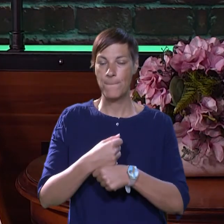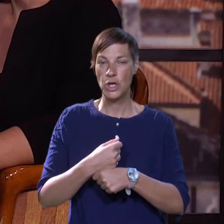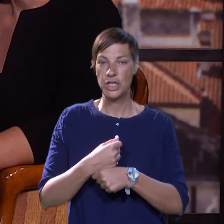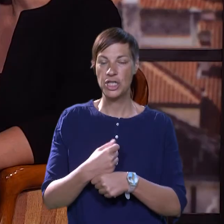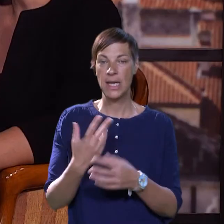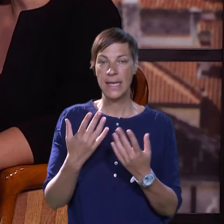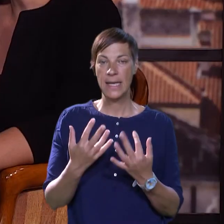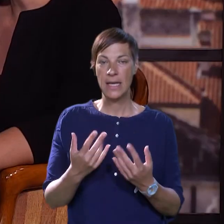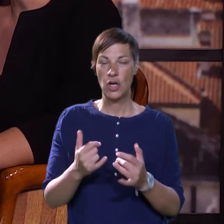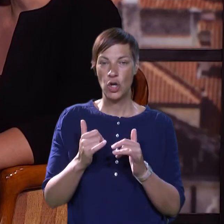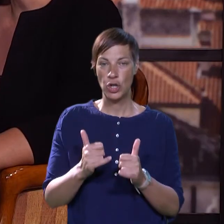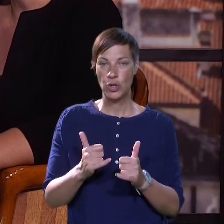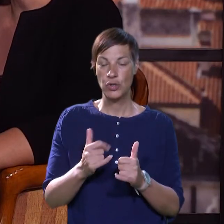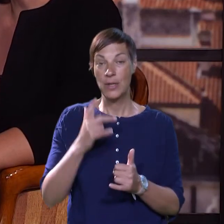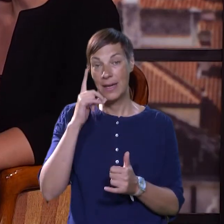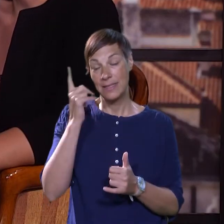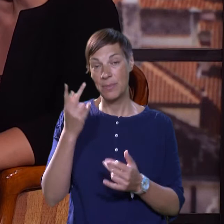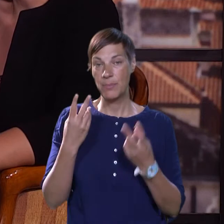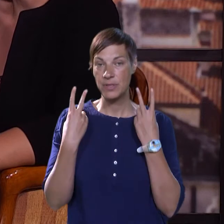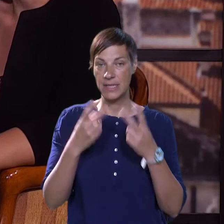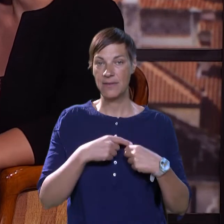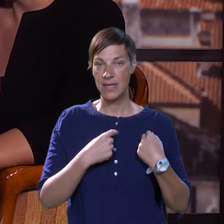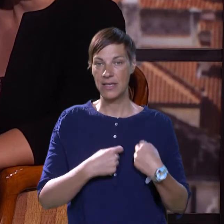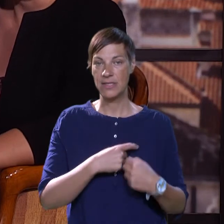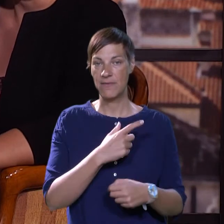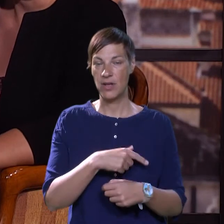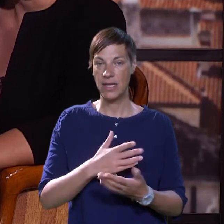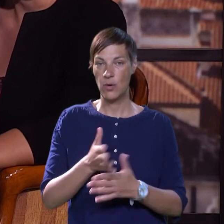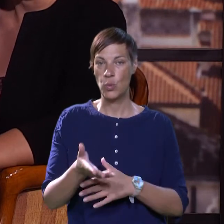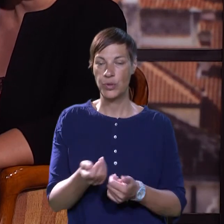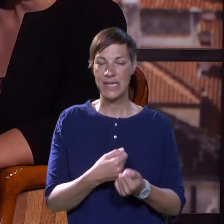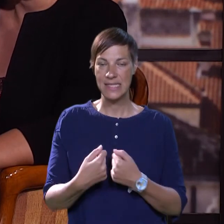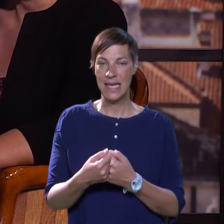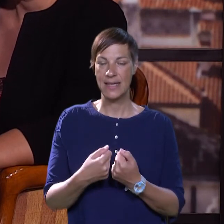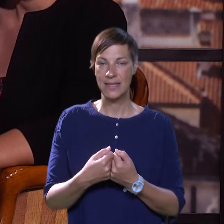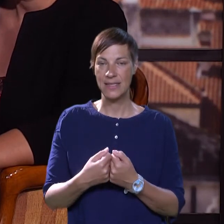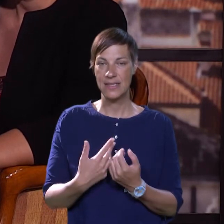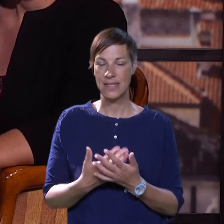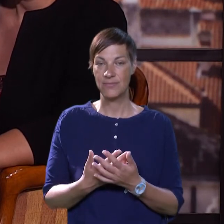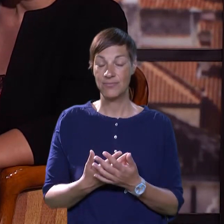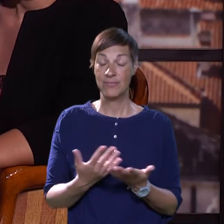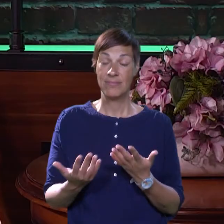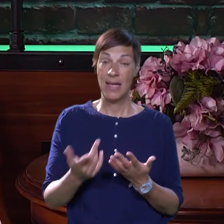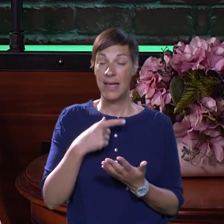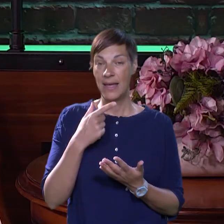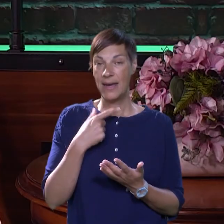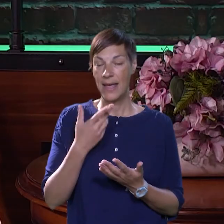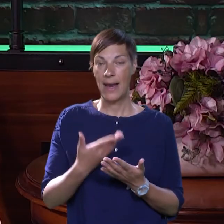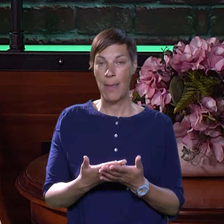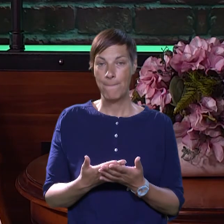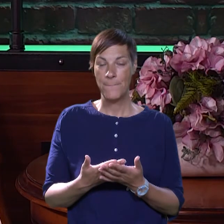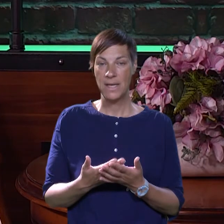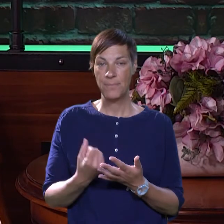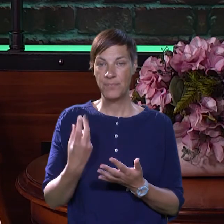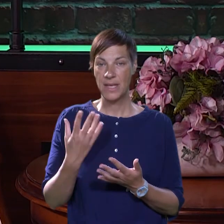podržani. Koliko su danas prepoznate vrijednosti volontiranja unutar zajednice? Pa rekla bi, dakle,